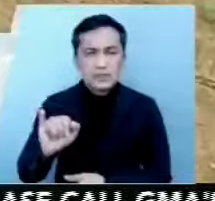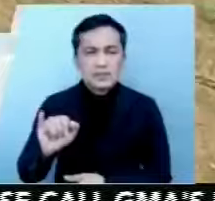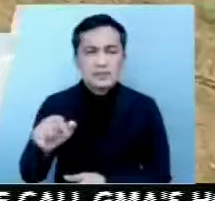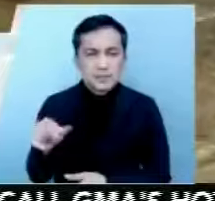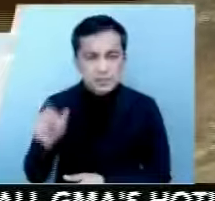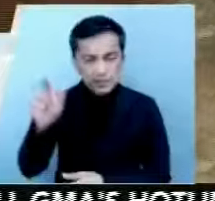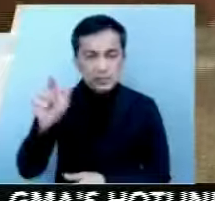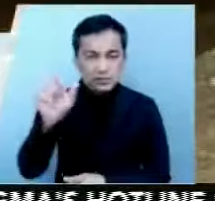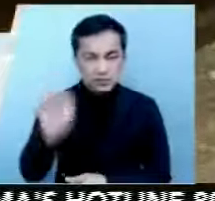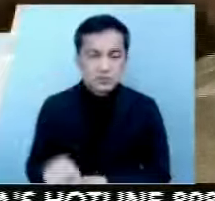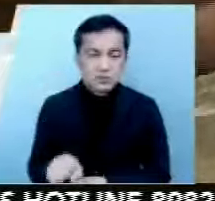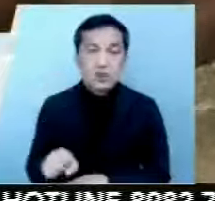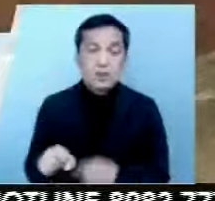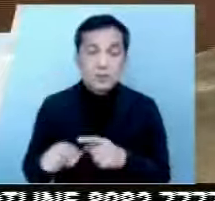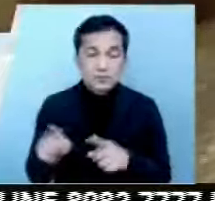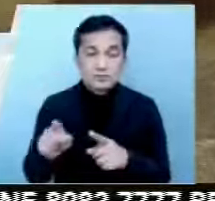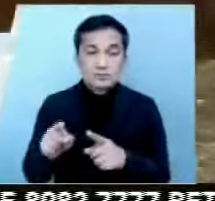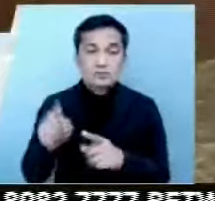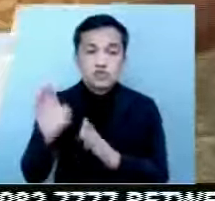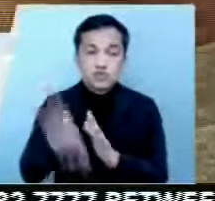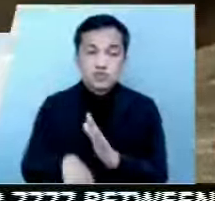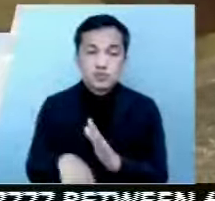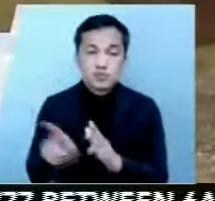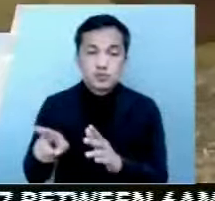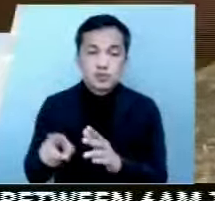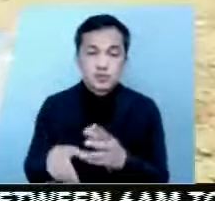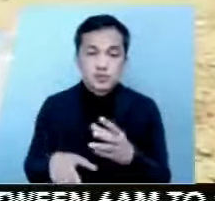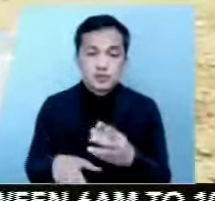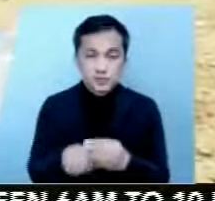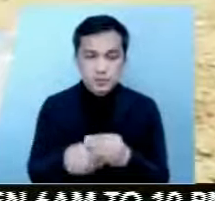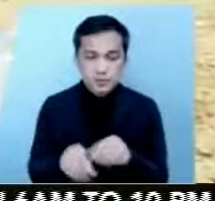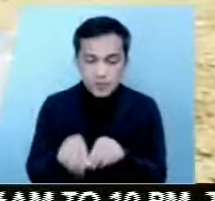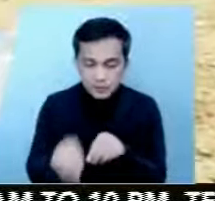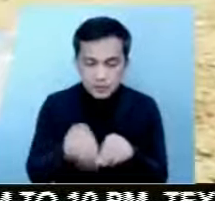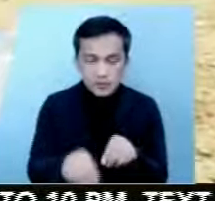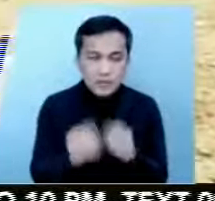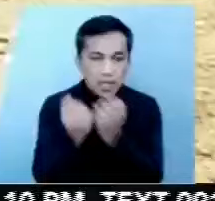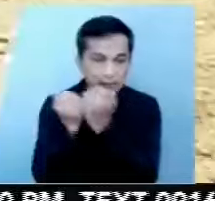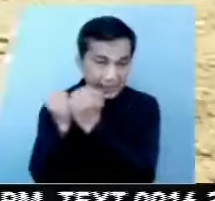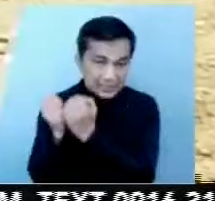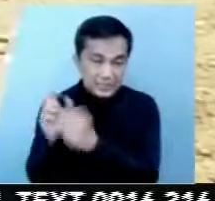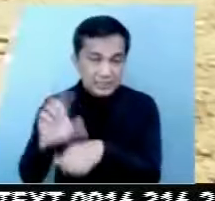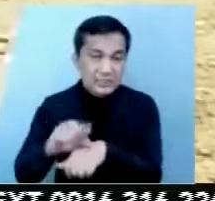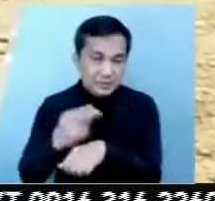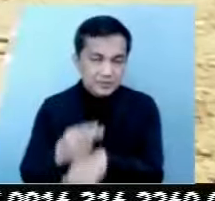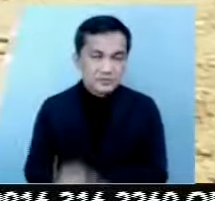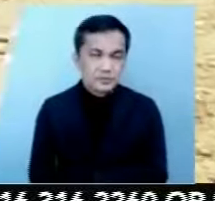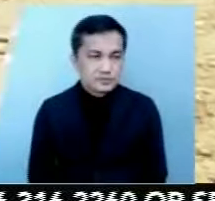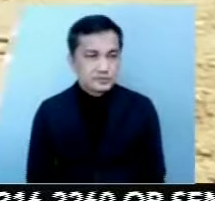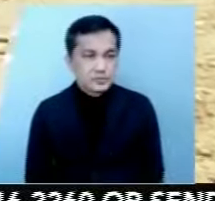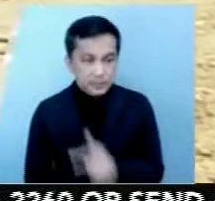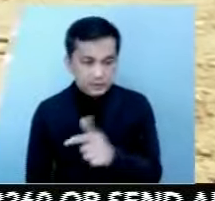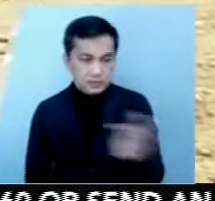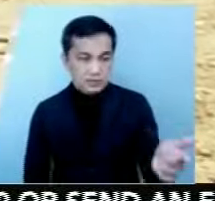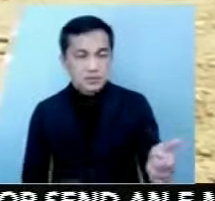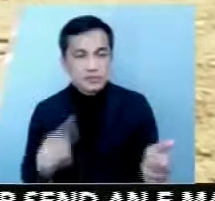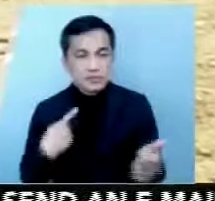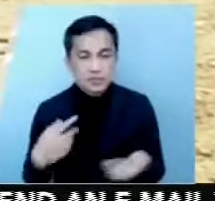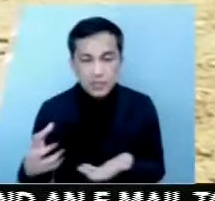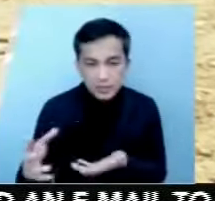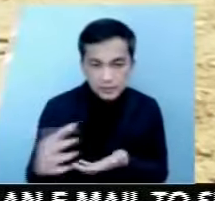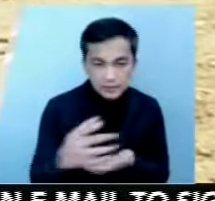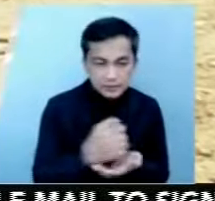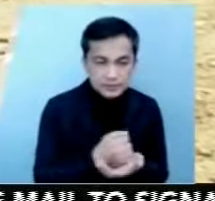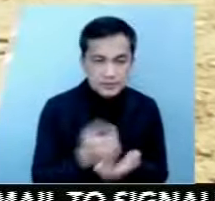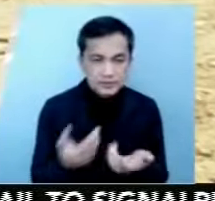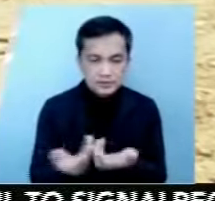pagtatanim din ng mais ang kanilang pangunahing kabuhayan. Kung meron silang harvest, nagkuha na yan sila, nagsisiparate na yan sila